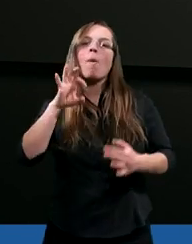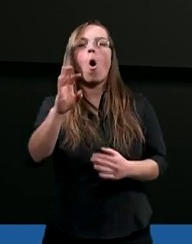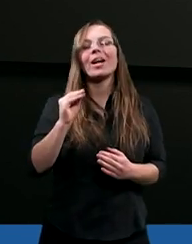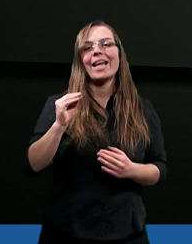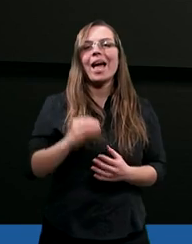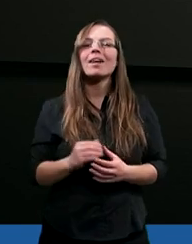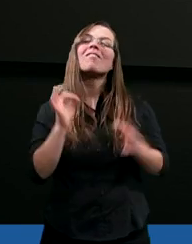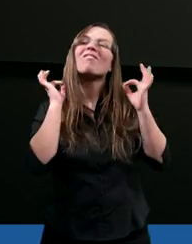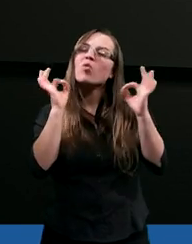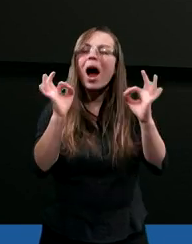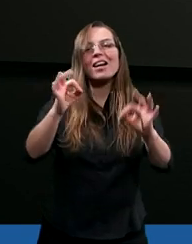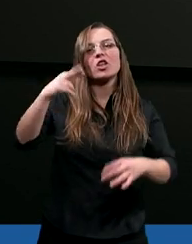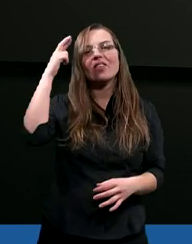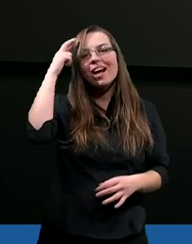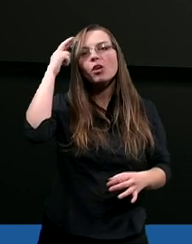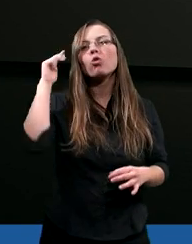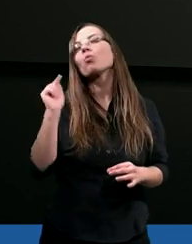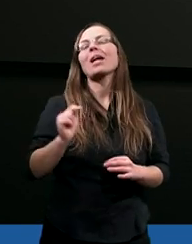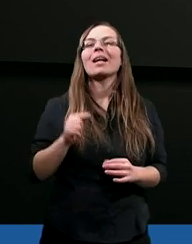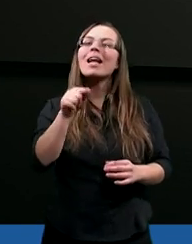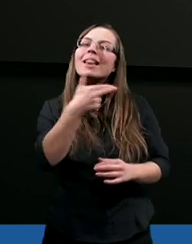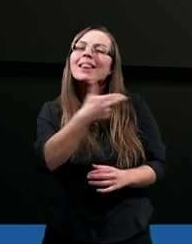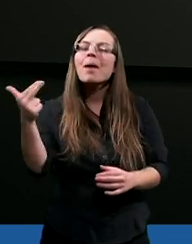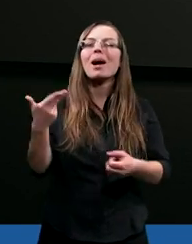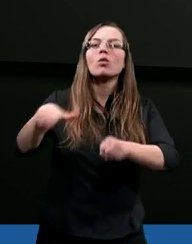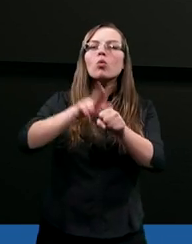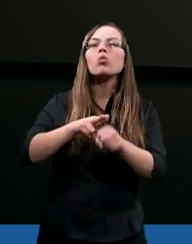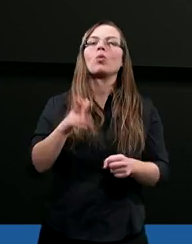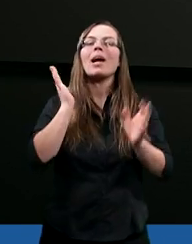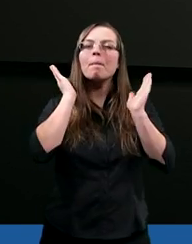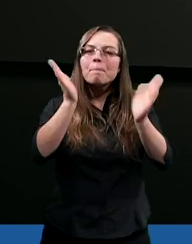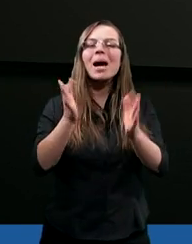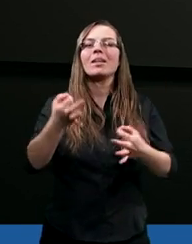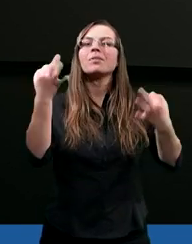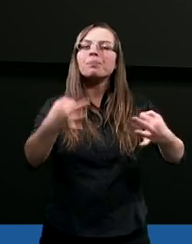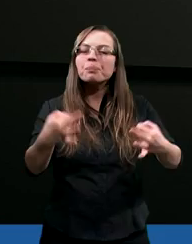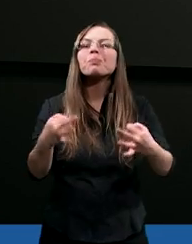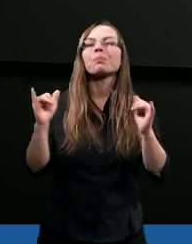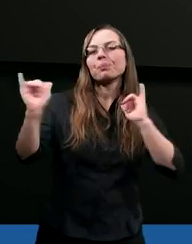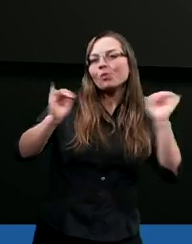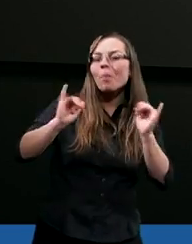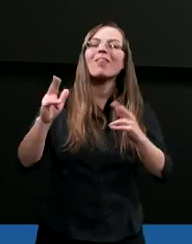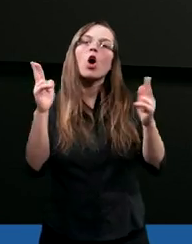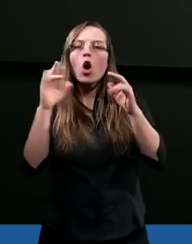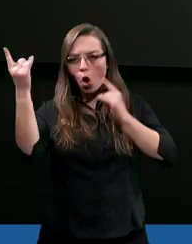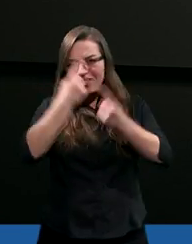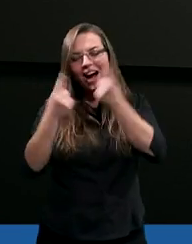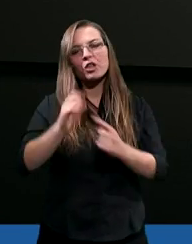właściwe zrozumienie tematu, który będzie przedmiotem rozważań.